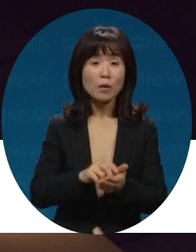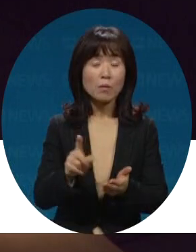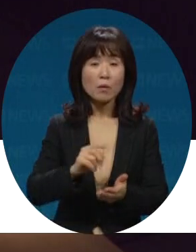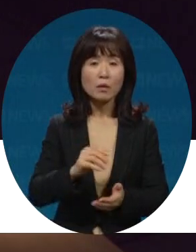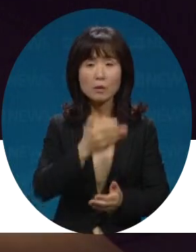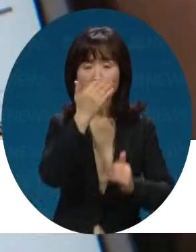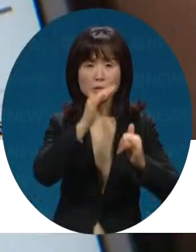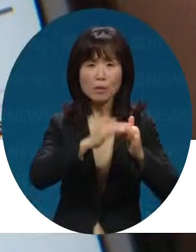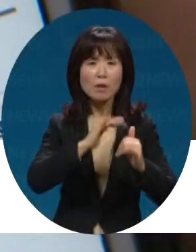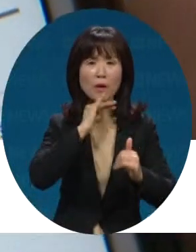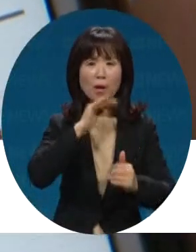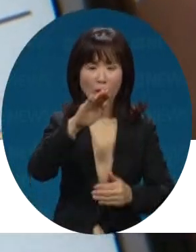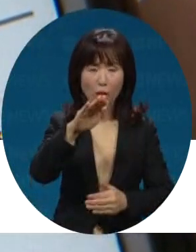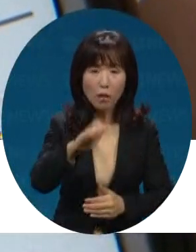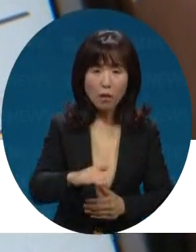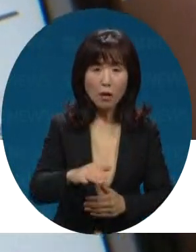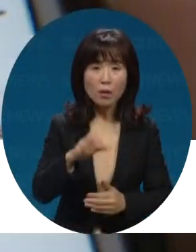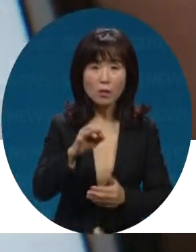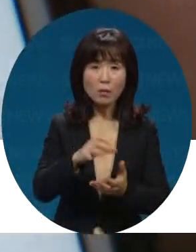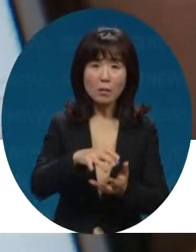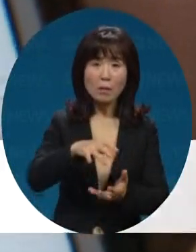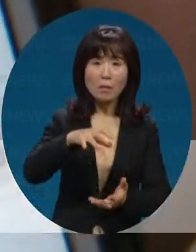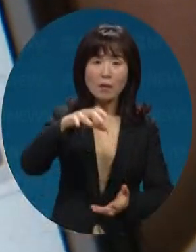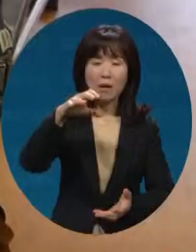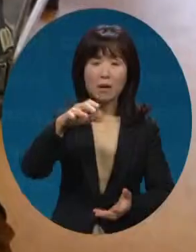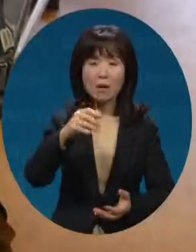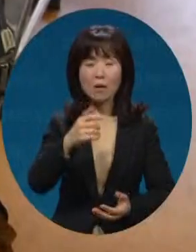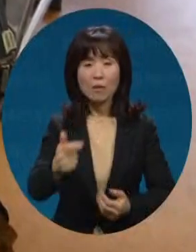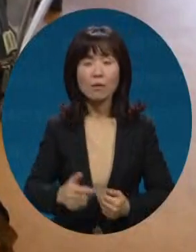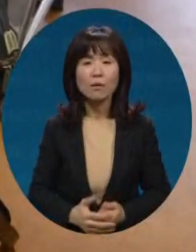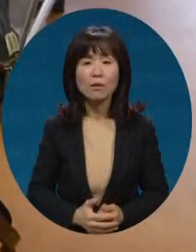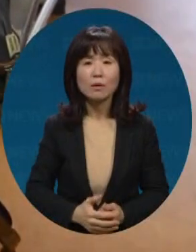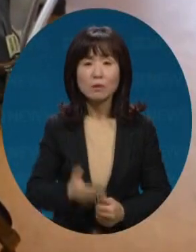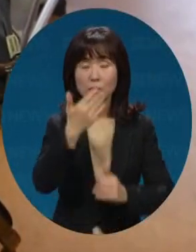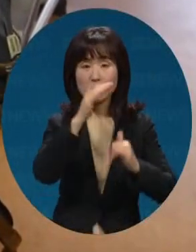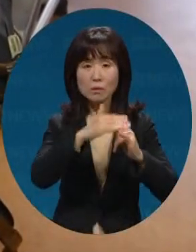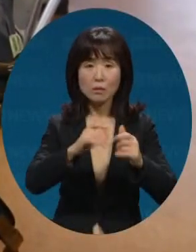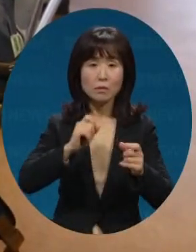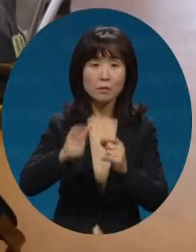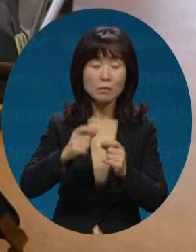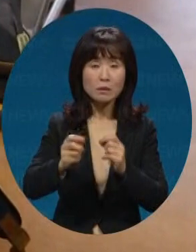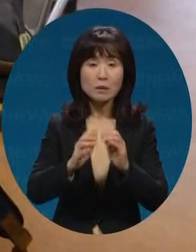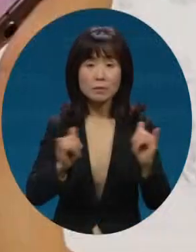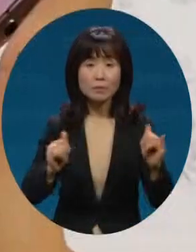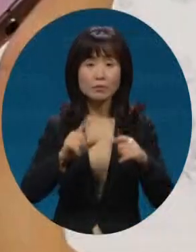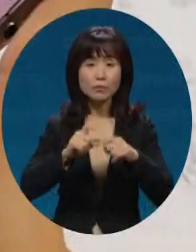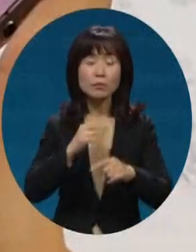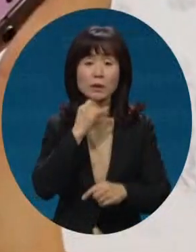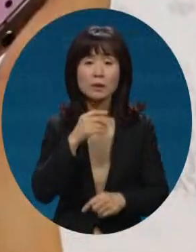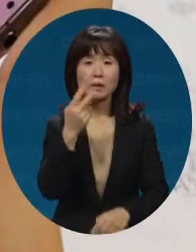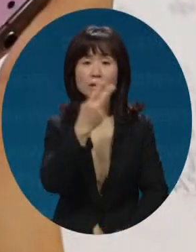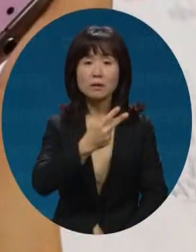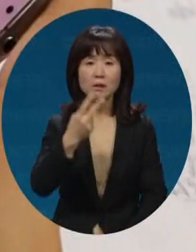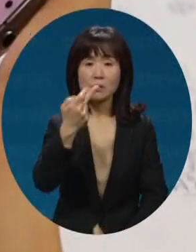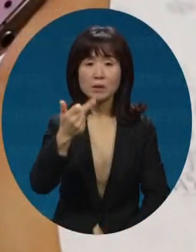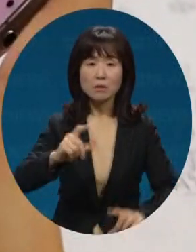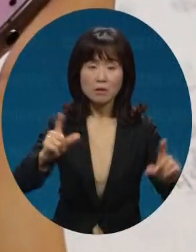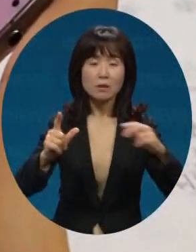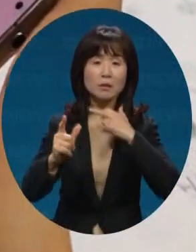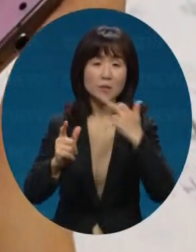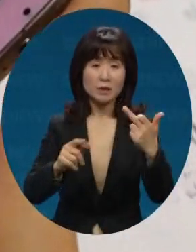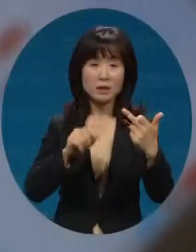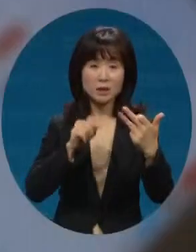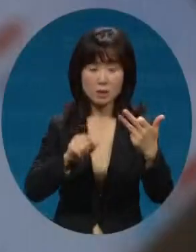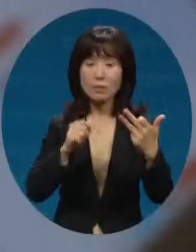연령대가 점점 어려워지고 금액 규모도 커진단 겁니다 청소년 도박대상자의 평균 연령은 2017년 18.2세에서